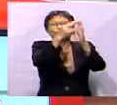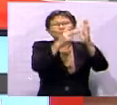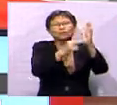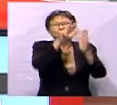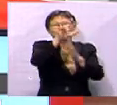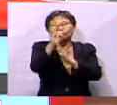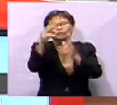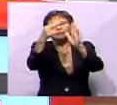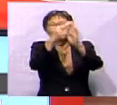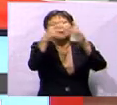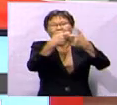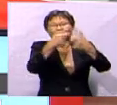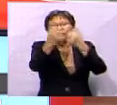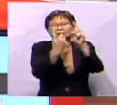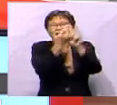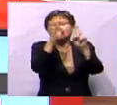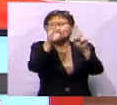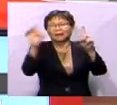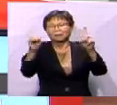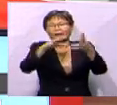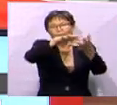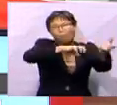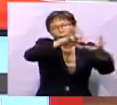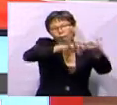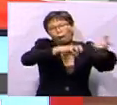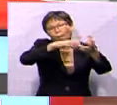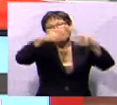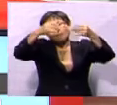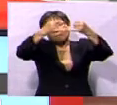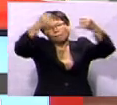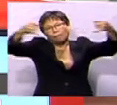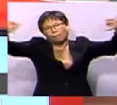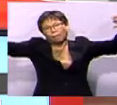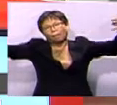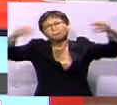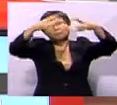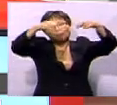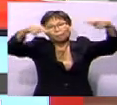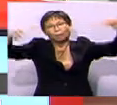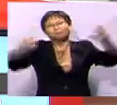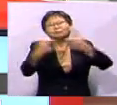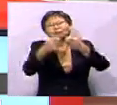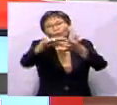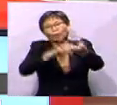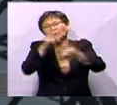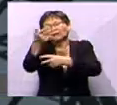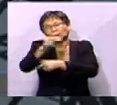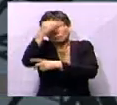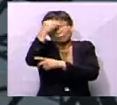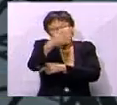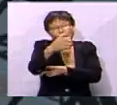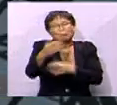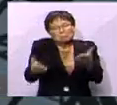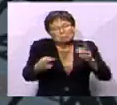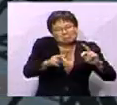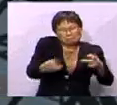Akta Bekalan Elektrik 1990 iaitu merosakkan perpasangan elektrik. Dalam satu kenyataannya, TNB memaklumkan ia juga